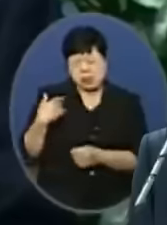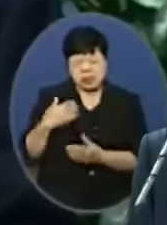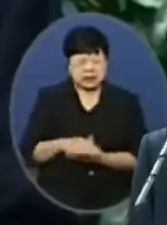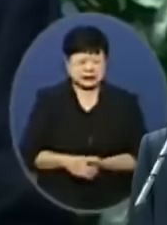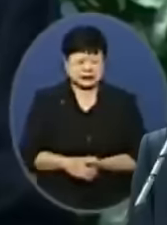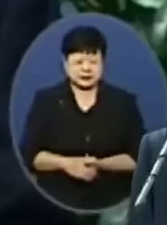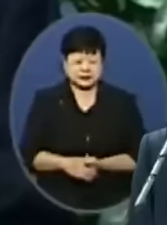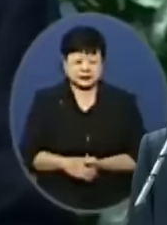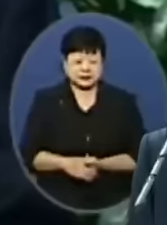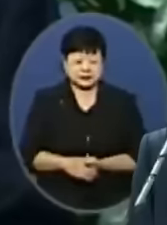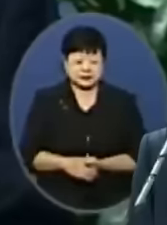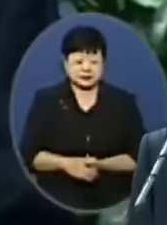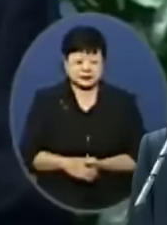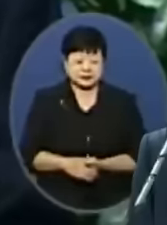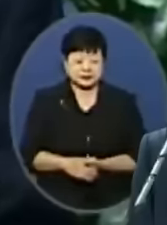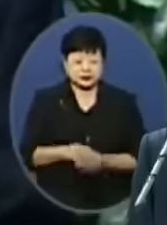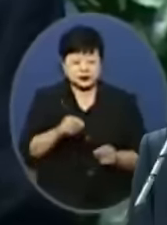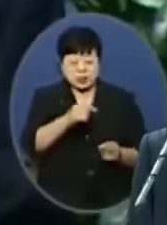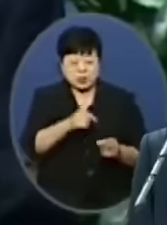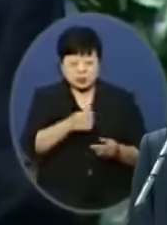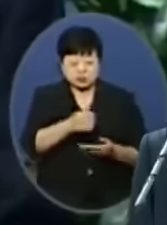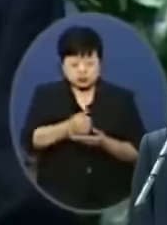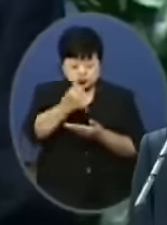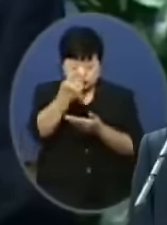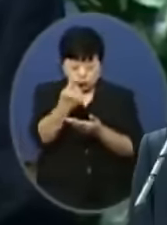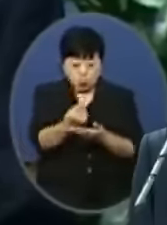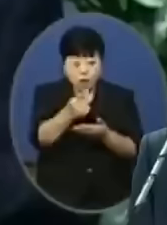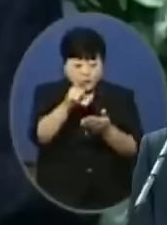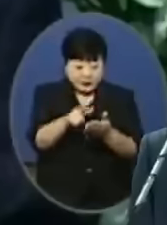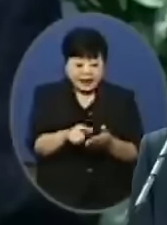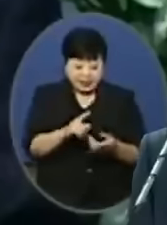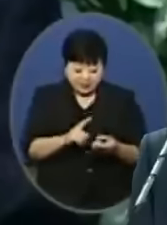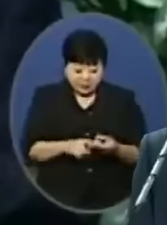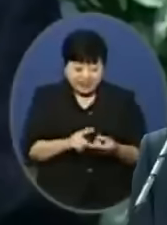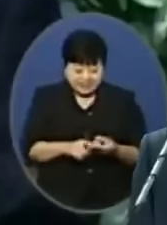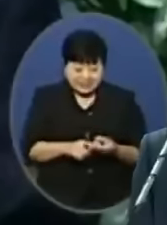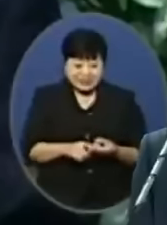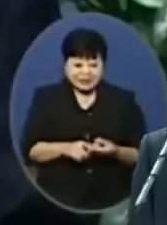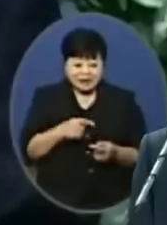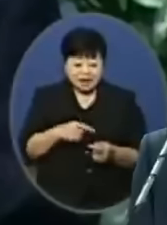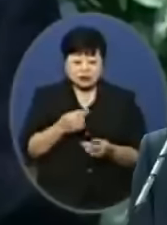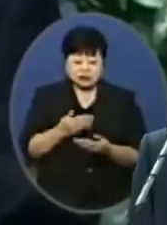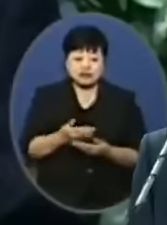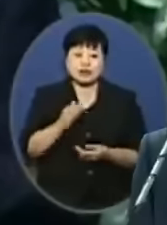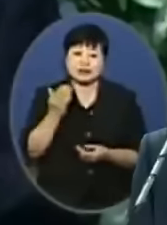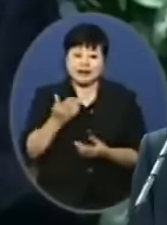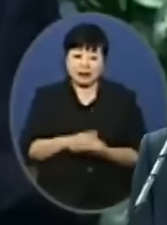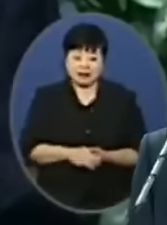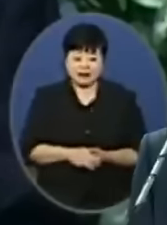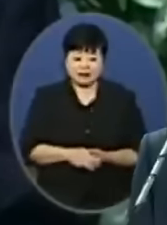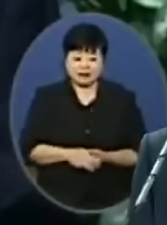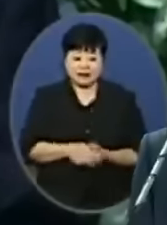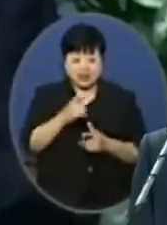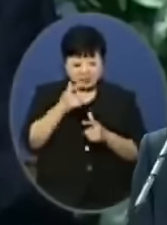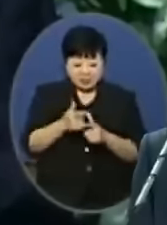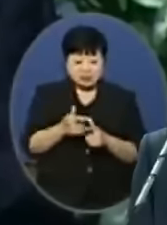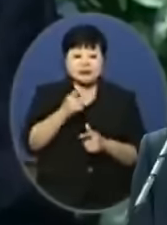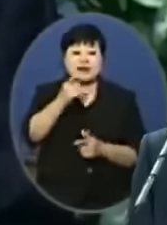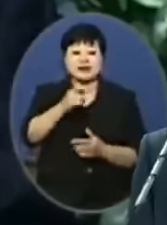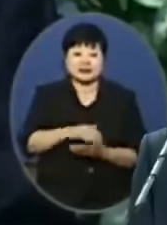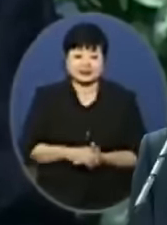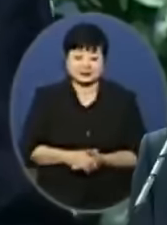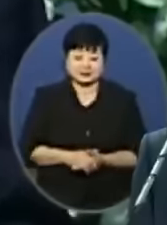없고 메시아가 오면 그 사실을 다 우리에게 가르쳐 줄 것입니다. 그때 예수님이 하신